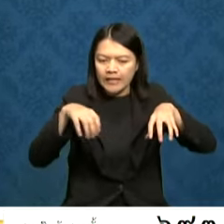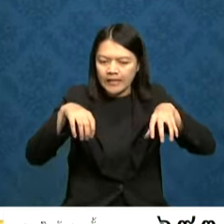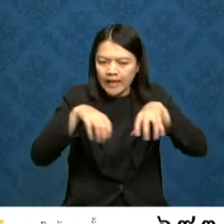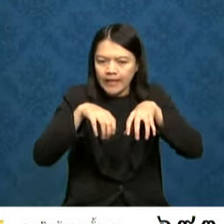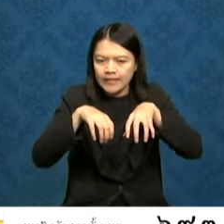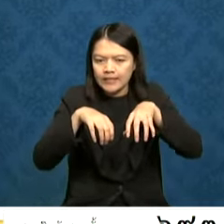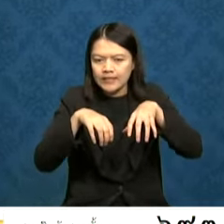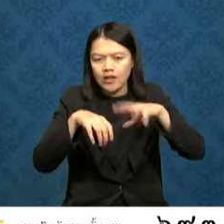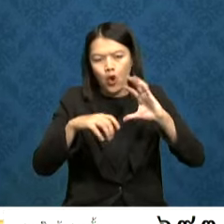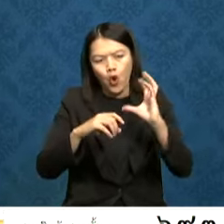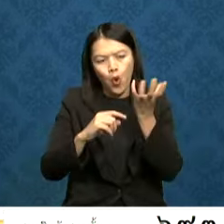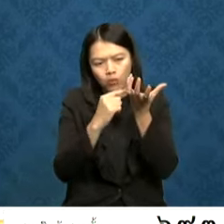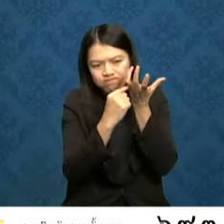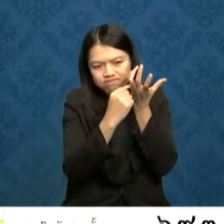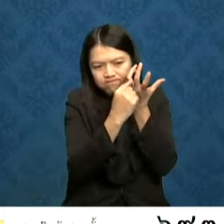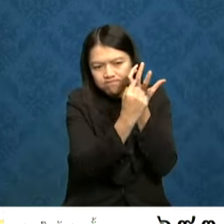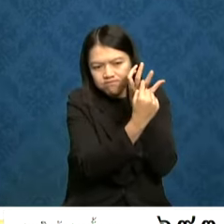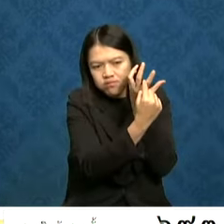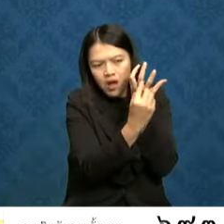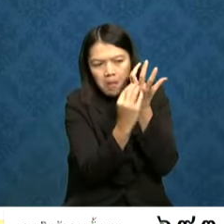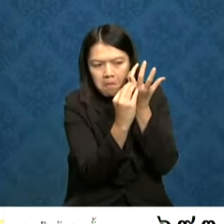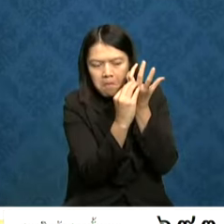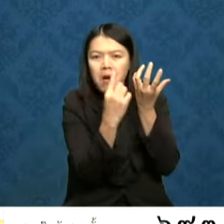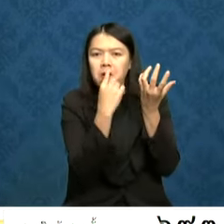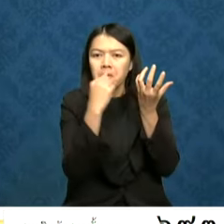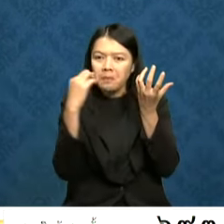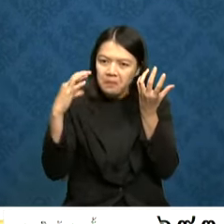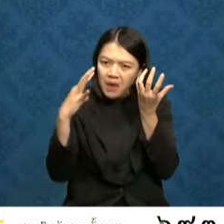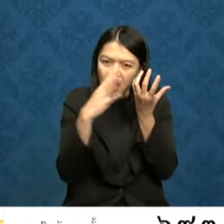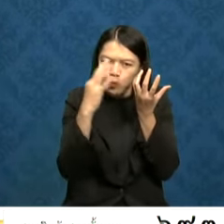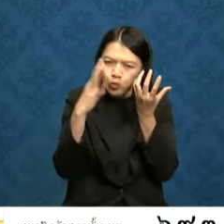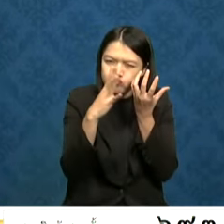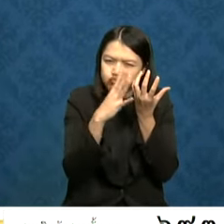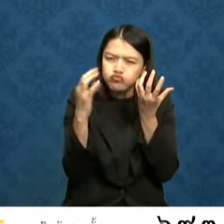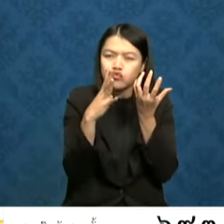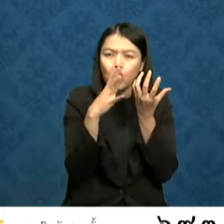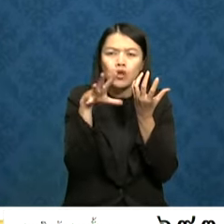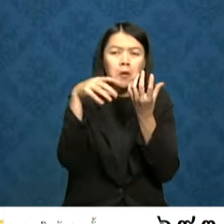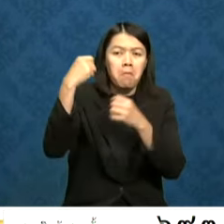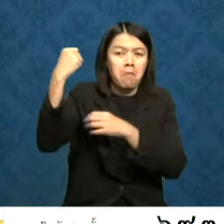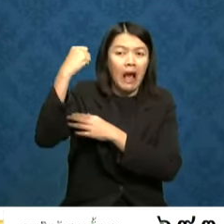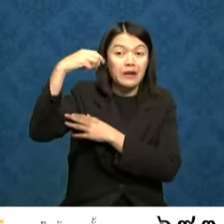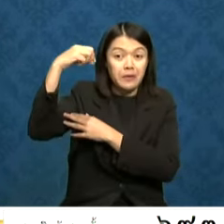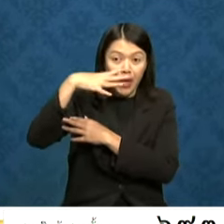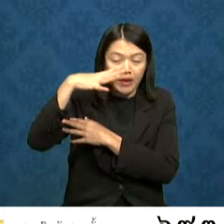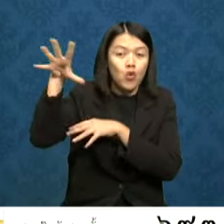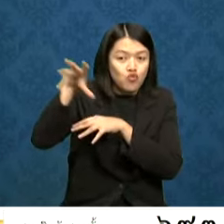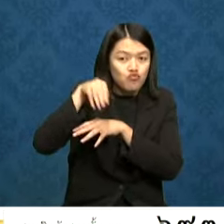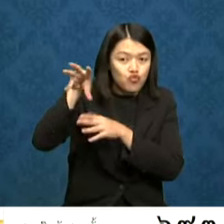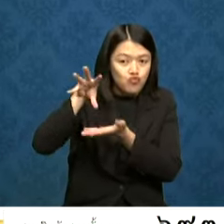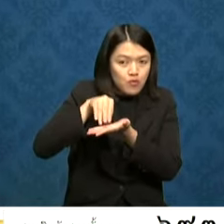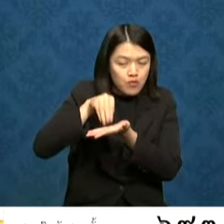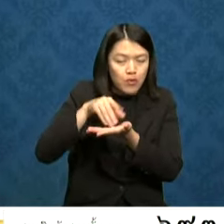สูตรใกล้เส้นศูนย์สูตรเข้าถึงพลังงานแสงอาทิตย์ได้ตลอดทั้งปีสนับสนุนให้ประเทศ